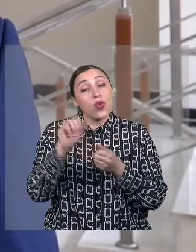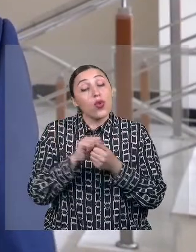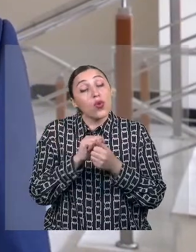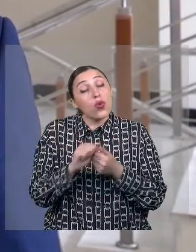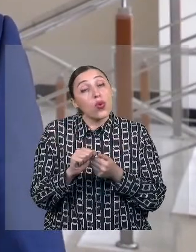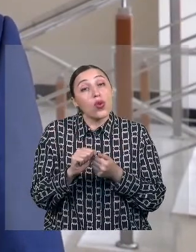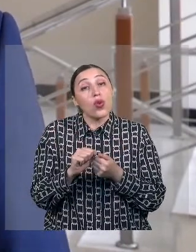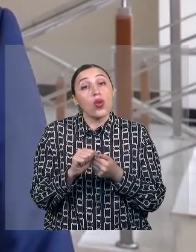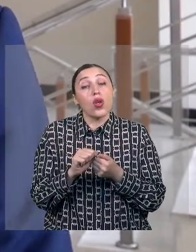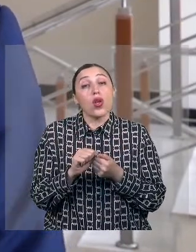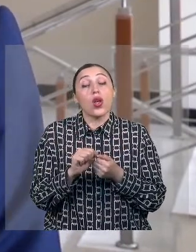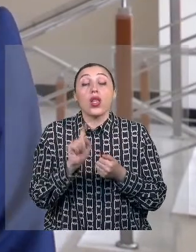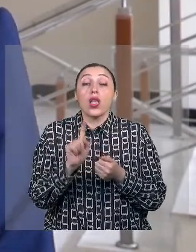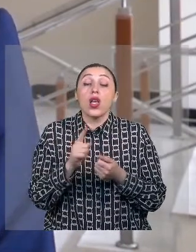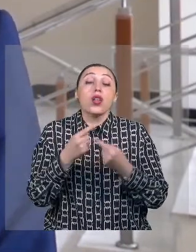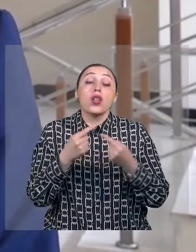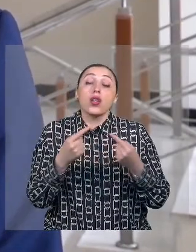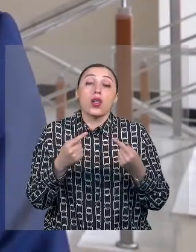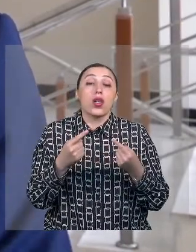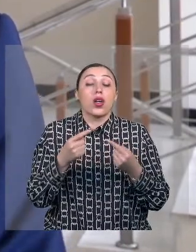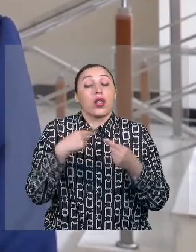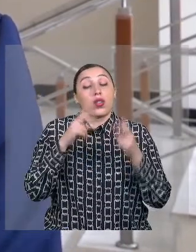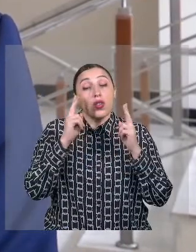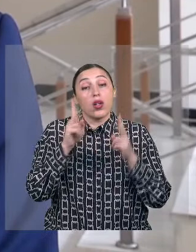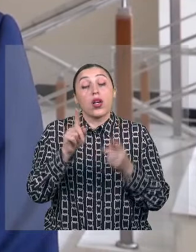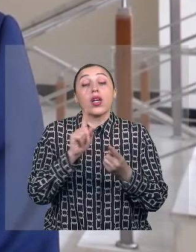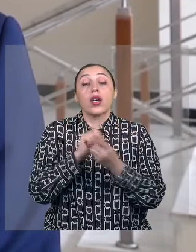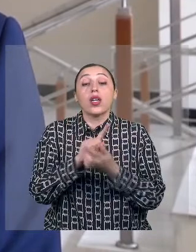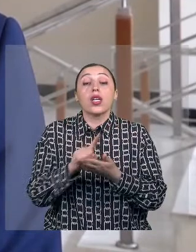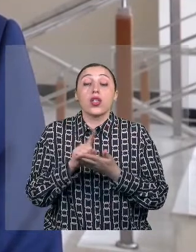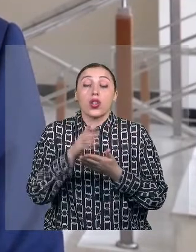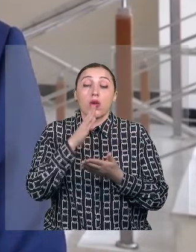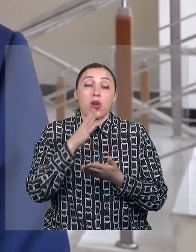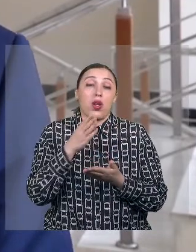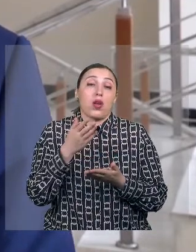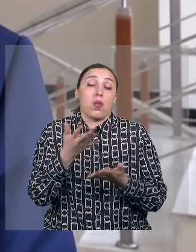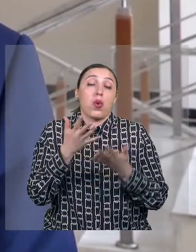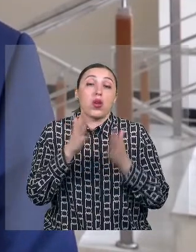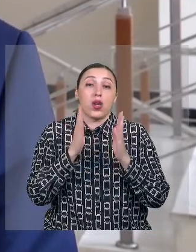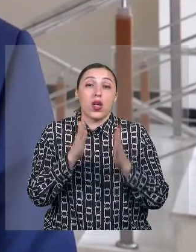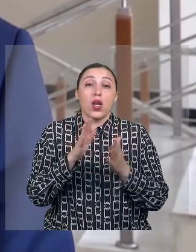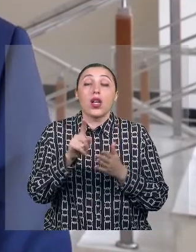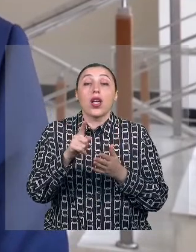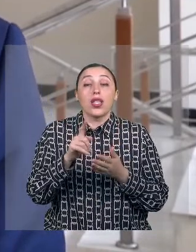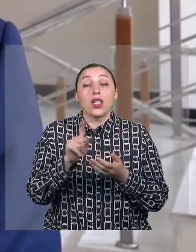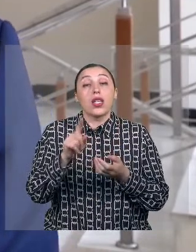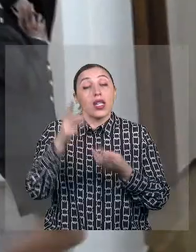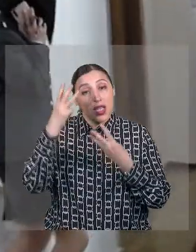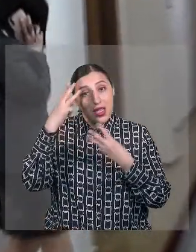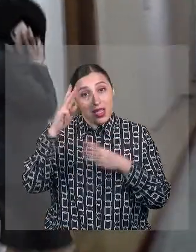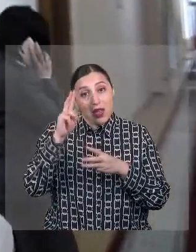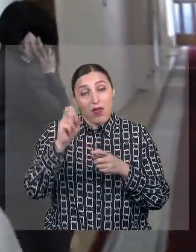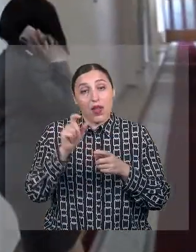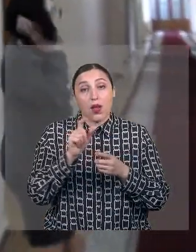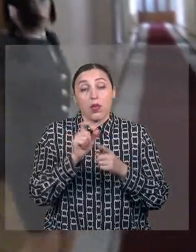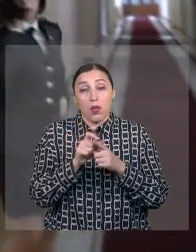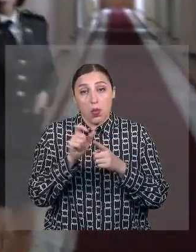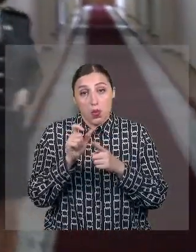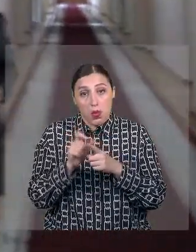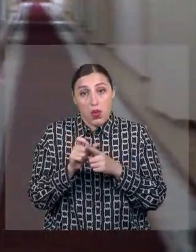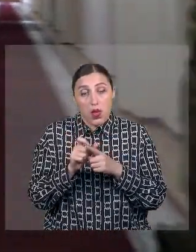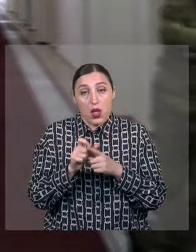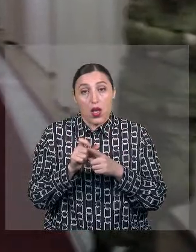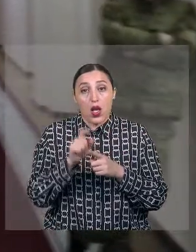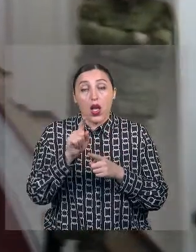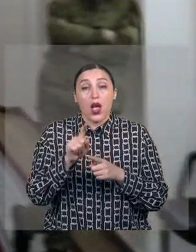ձևաչափ, թե այլն, արդեն դա բանակցությունների հարց է, քննարկման հարց է։ Այսինքն զուտ ձևաչափի հարցն է Հայաստանը հիմա բարձրացնում,